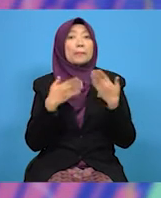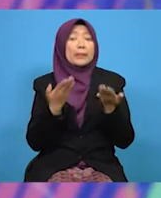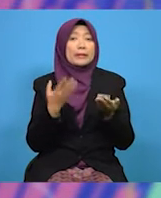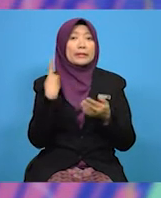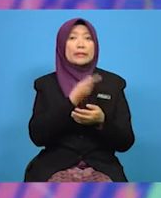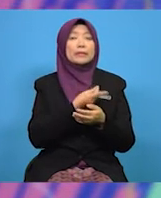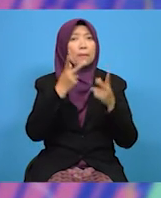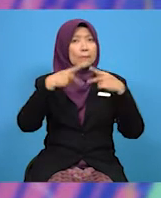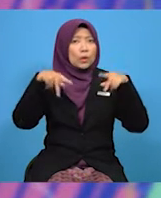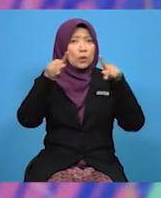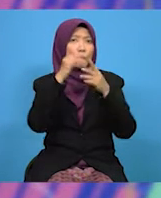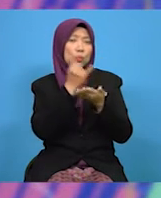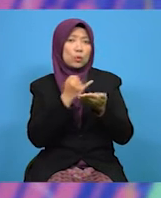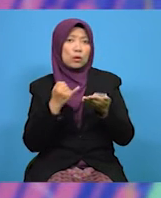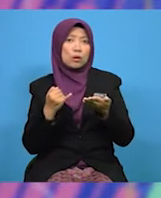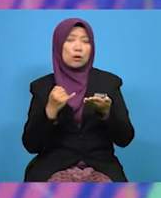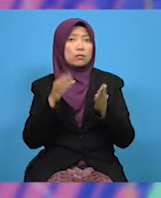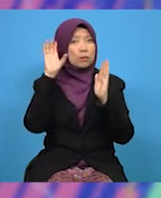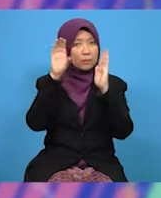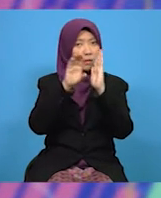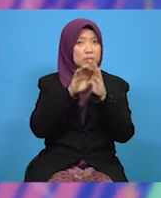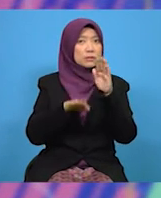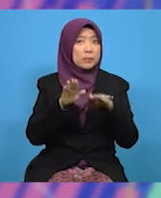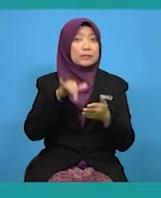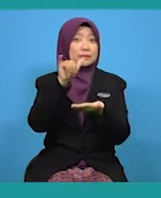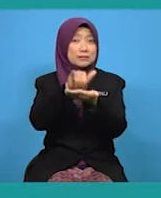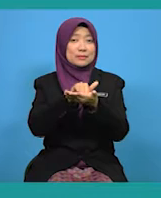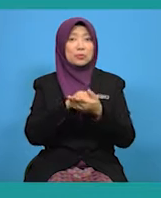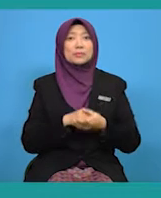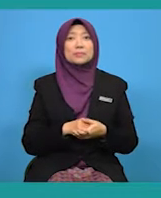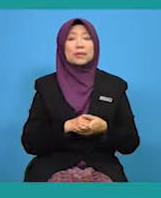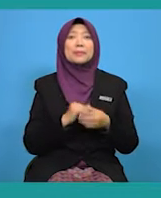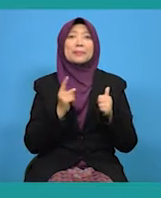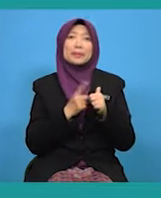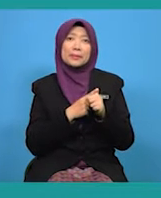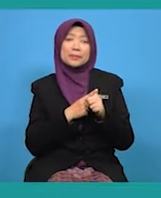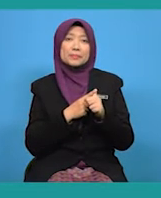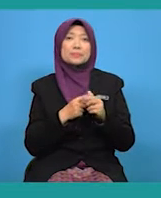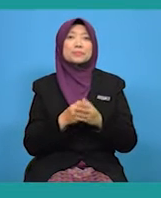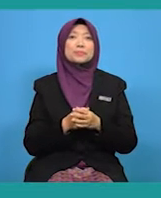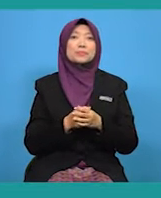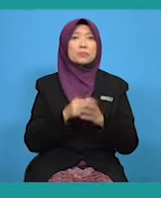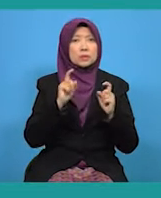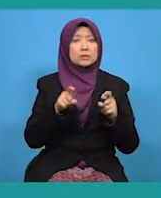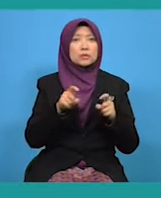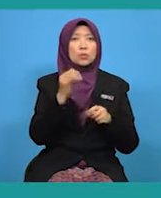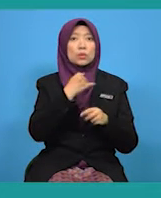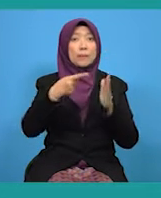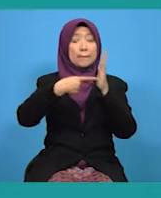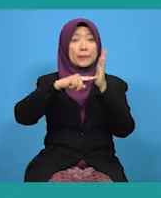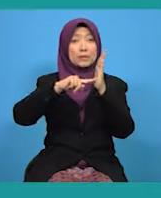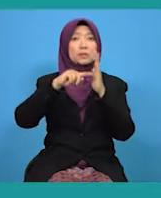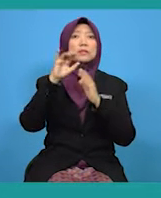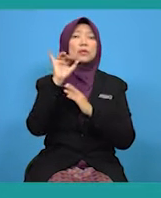kita perlu melakar gambar rajah keseimbangan Facebook meski kita perlu lukis